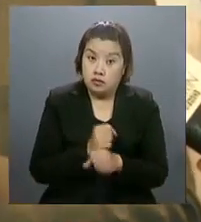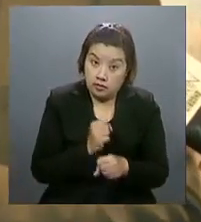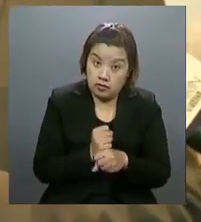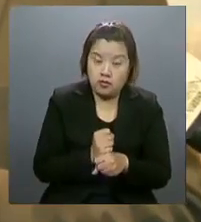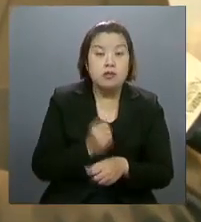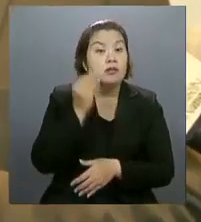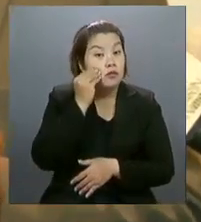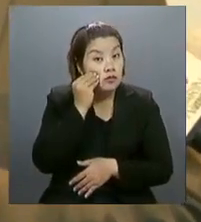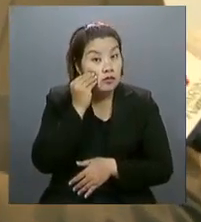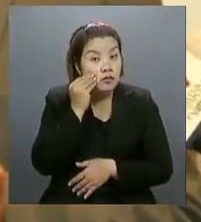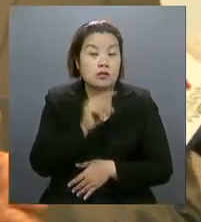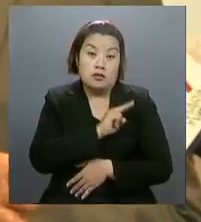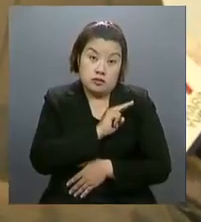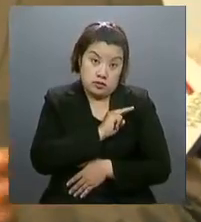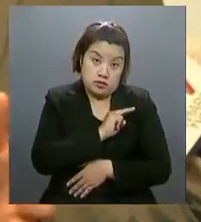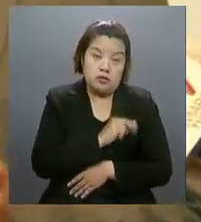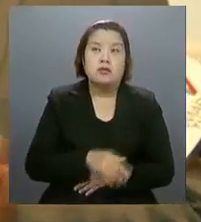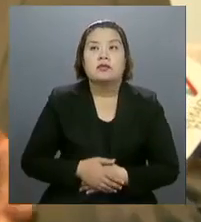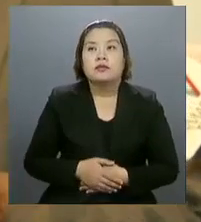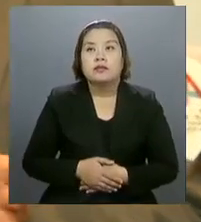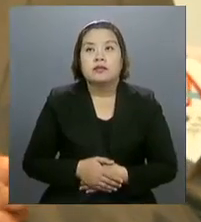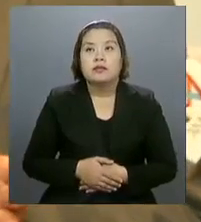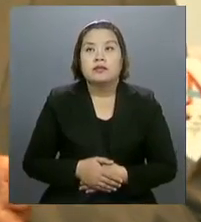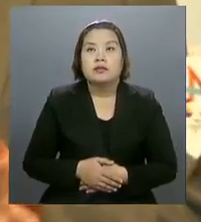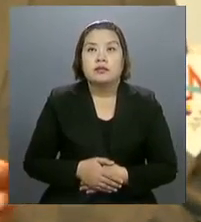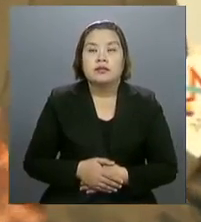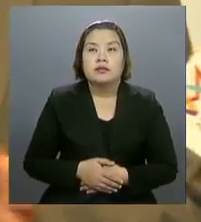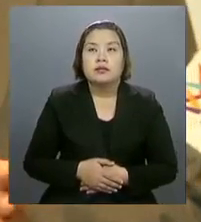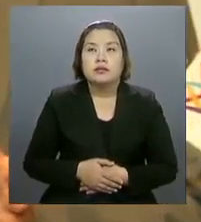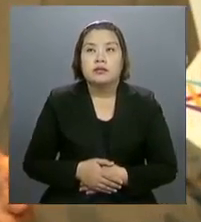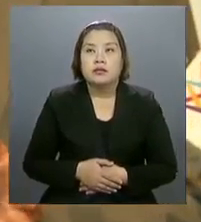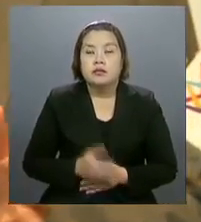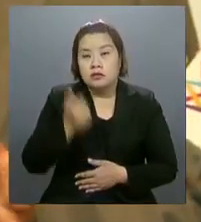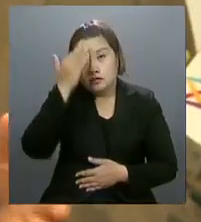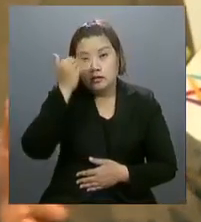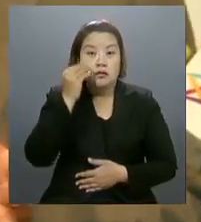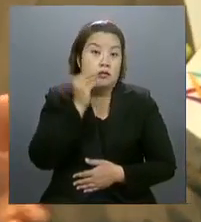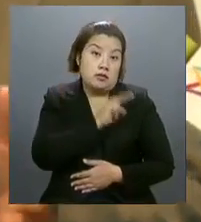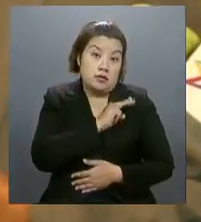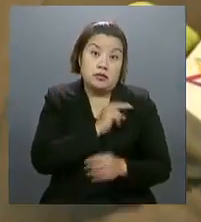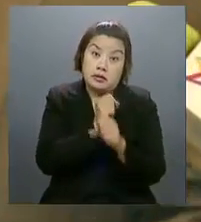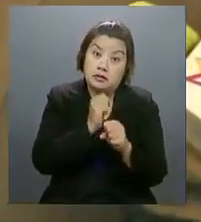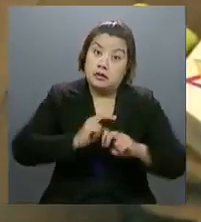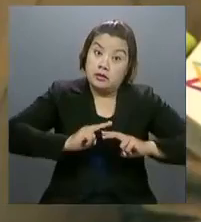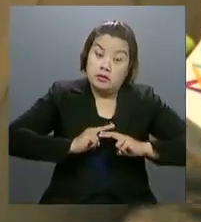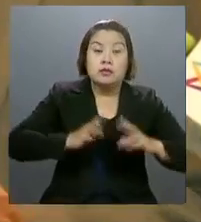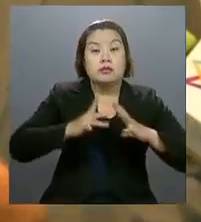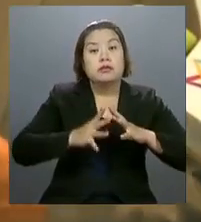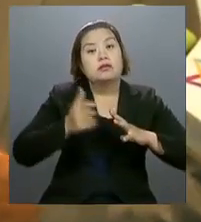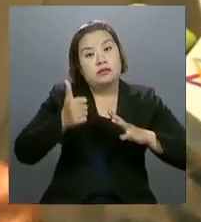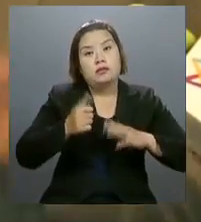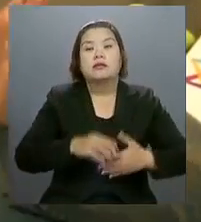ไรแล้วก็จัดสถานที่ให้เข้าไปดำเนินงานต่างๆอะไรลักษณะอย่างนี้นะ